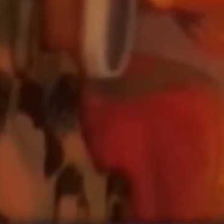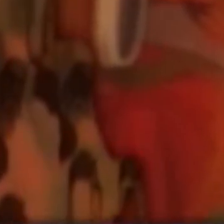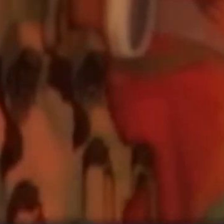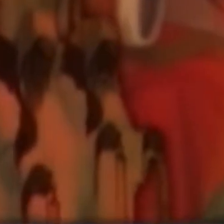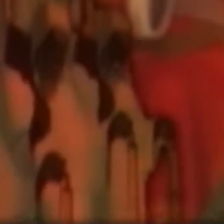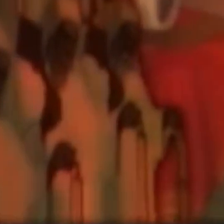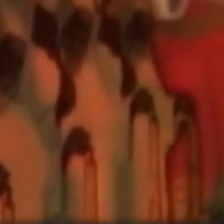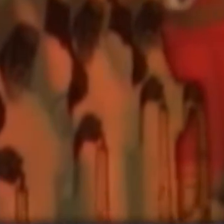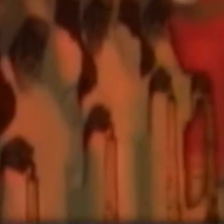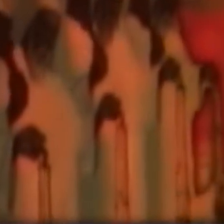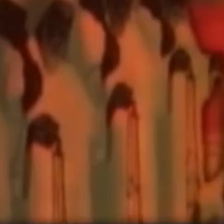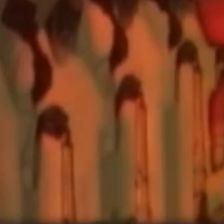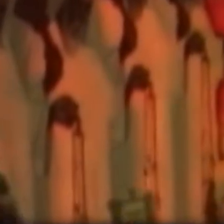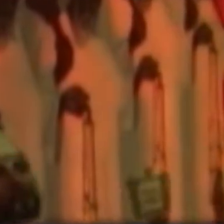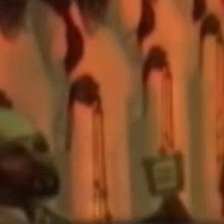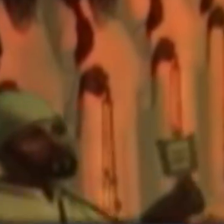ወኪሎ